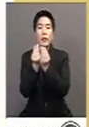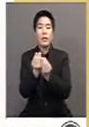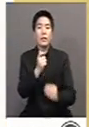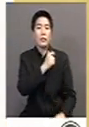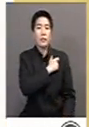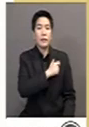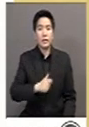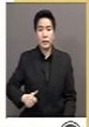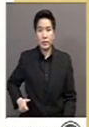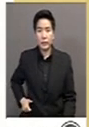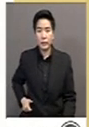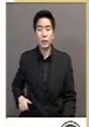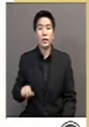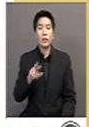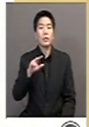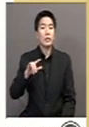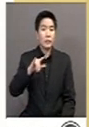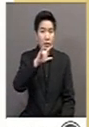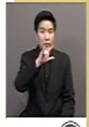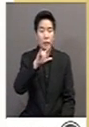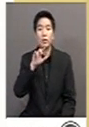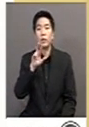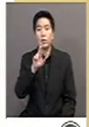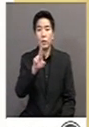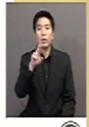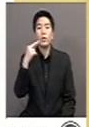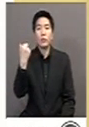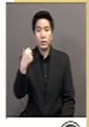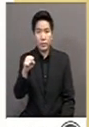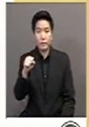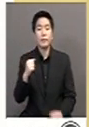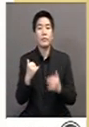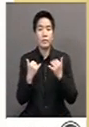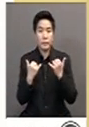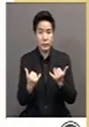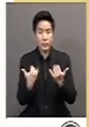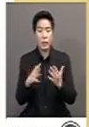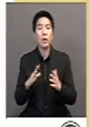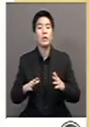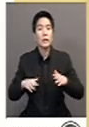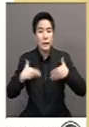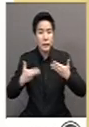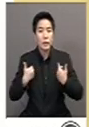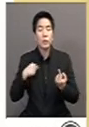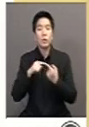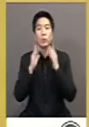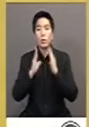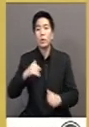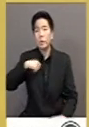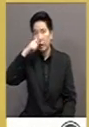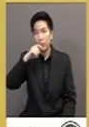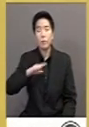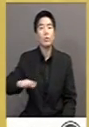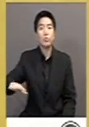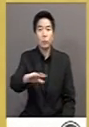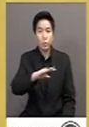มเด็จพระเจ้าอยู่หัวมหาวชิราลงกรณ์บดินทรเทพยวังรางกูลพร้อมทั้งขอแสดงความยินดีต่อประชาชนชาวไ